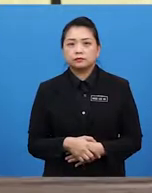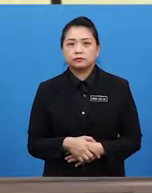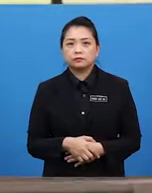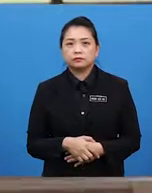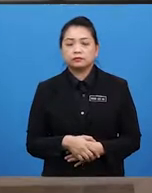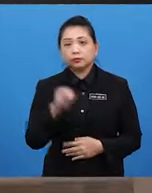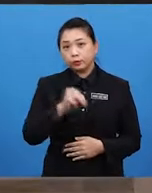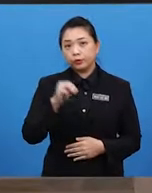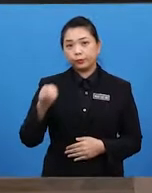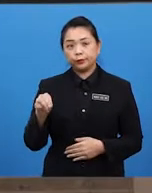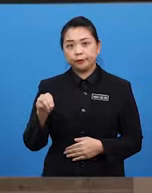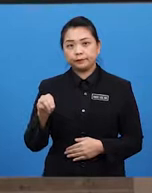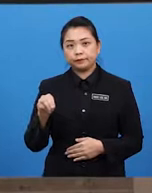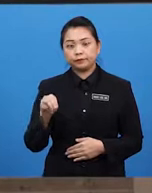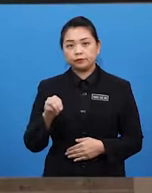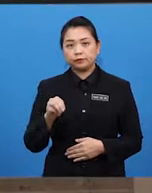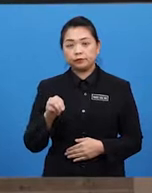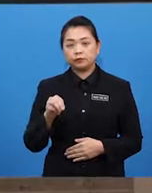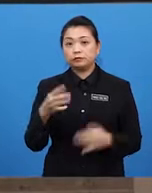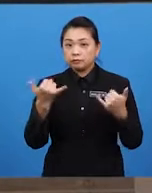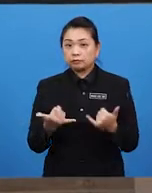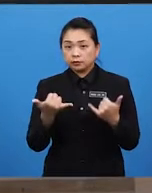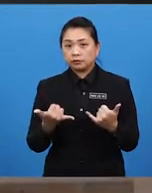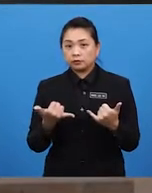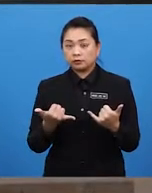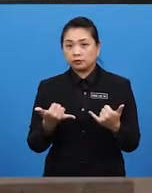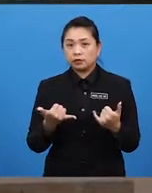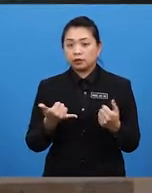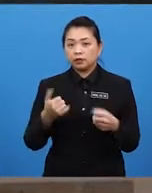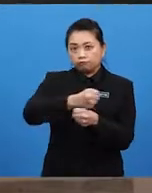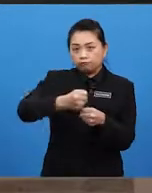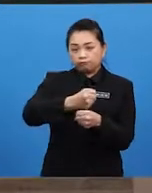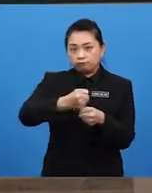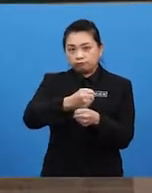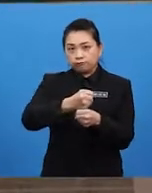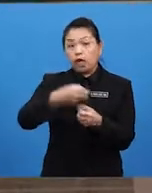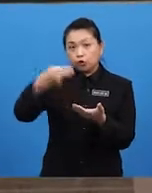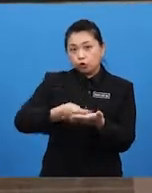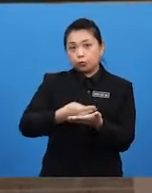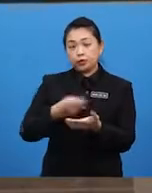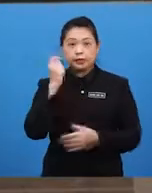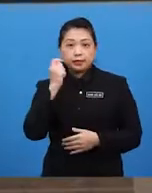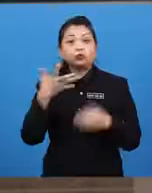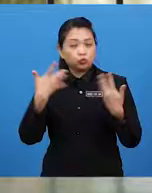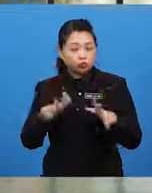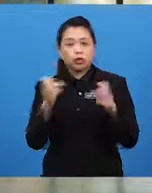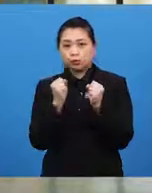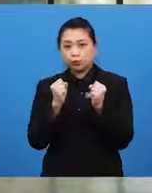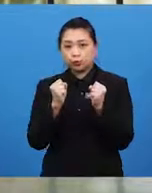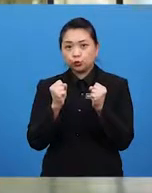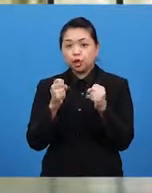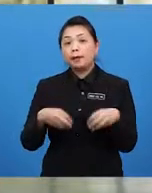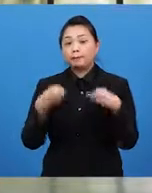Bude Bude langkah seterusnya ialah menyiksa Sub yang telah disebutkan tadi Hai